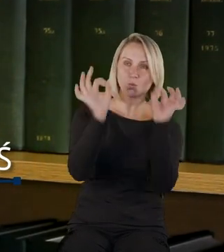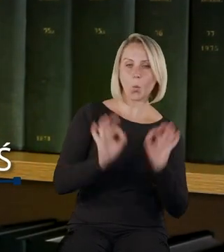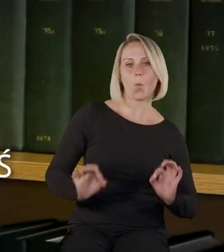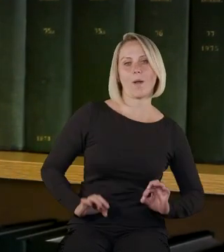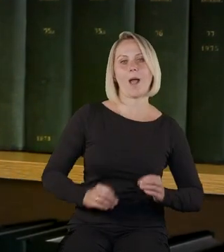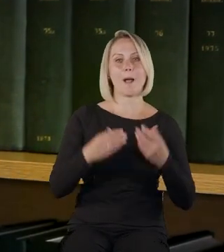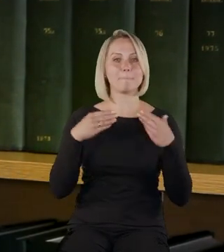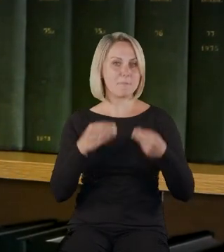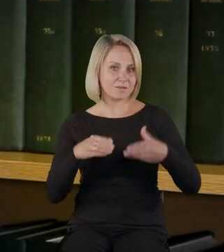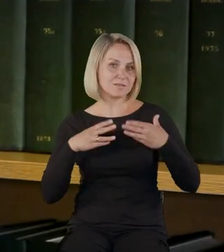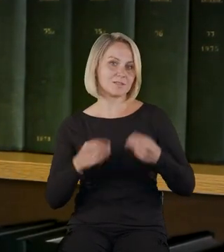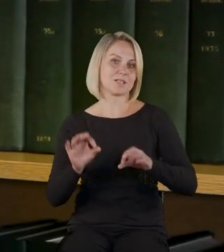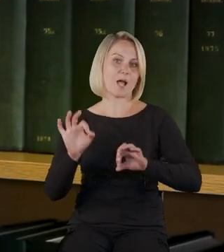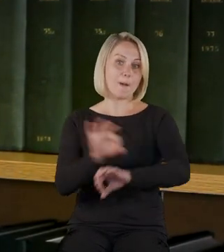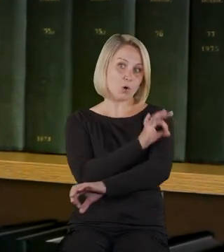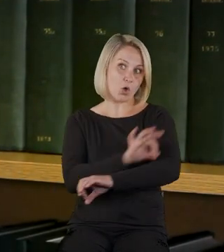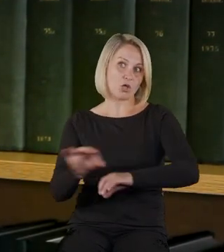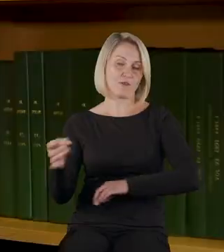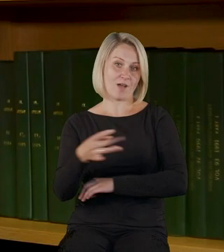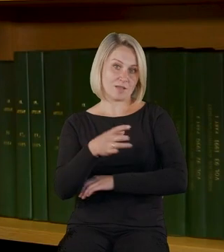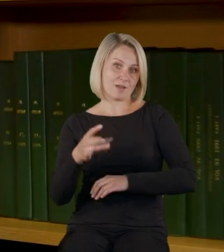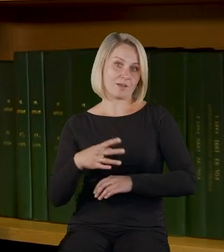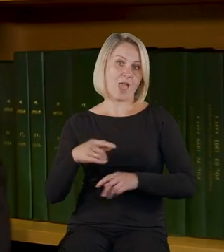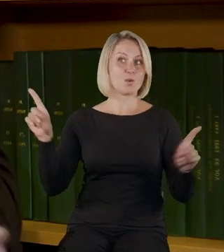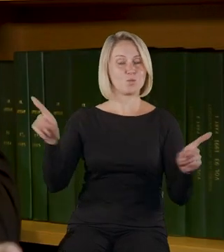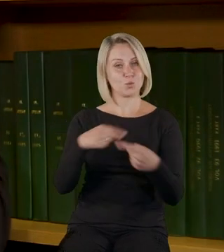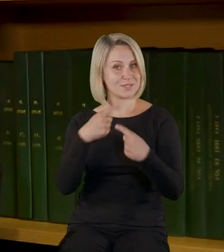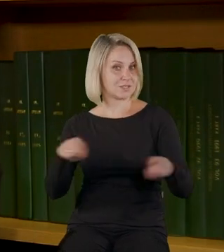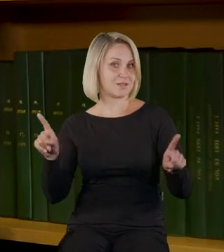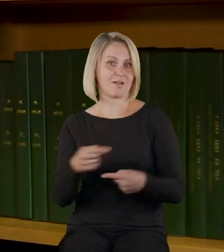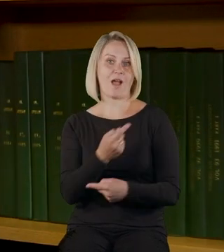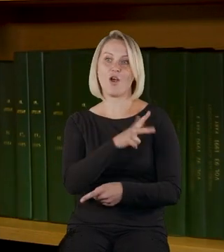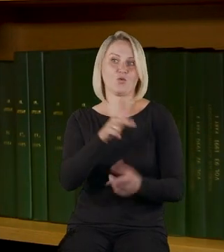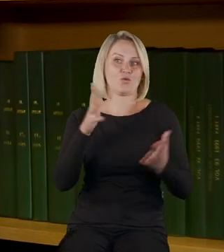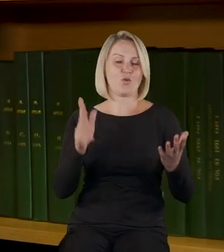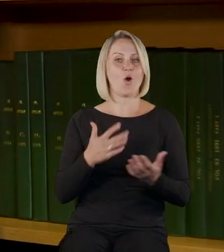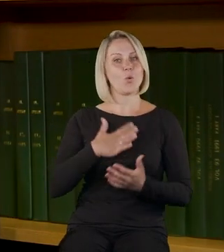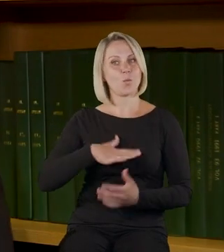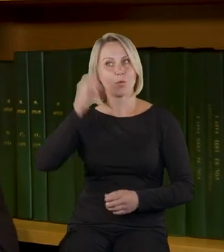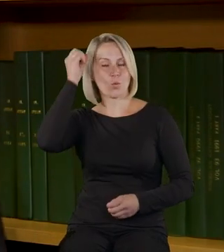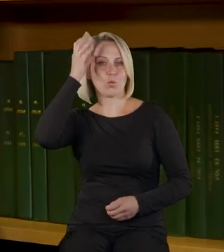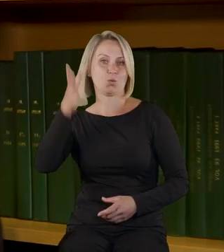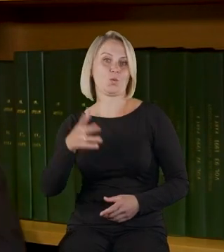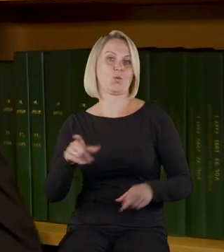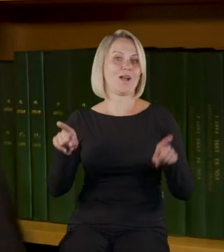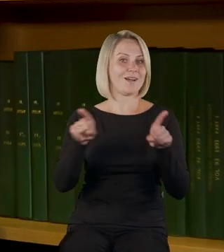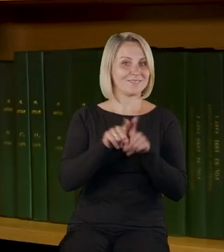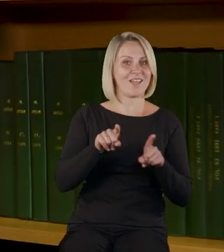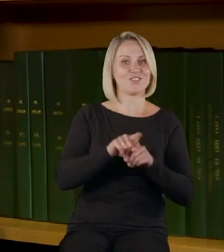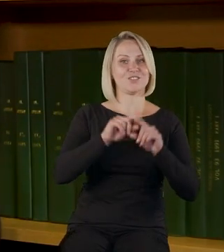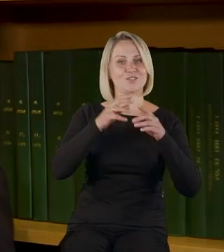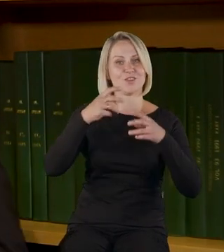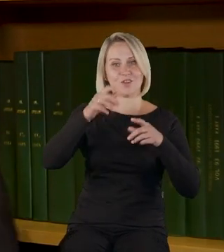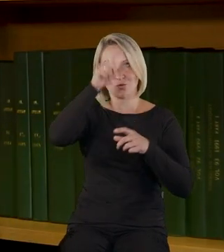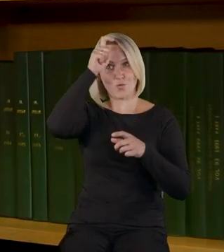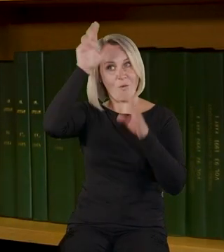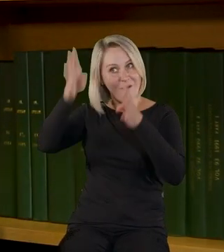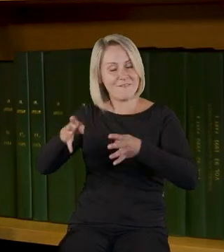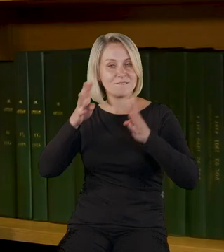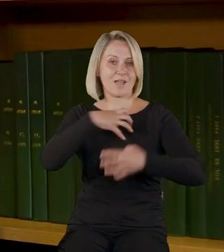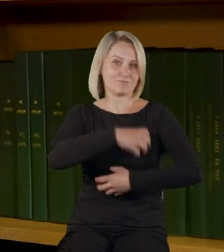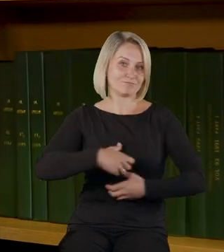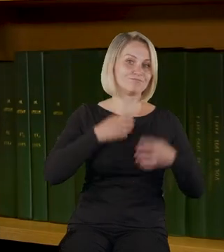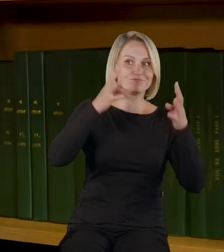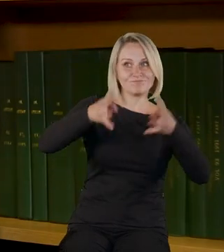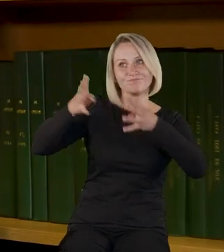plastyką, projektowaniem gier, muzyką. Każdego, kto jest zainteresowany kulturą, antropologią, etnologią, edukacją kulturalną